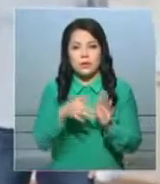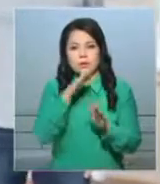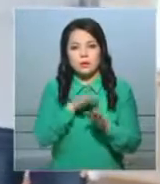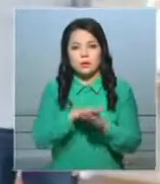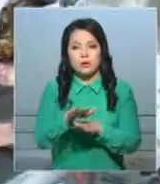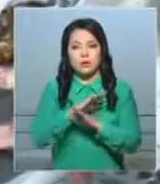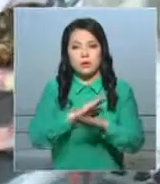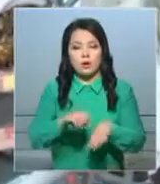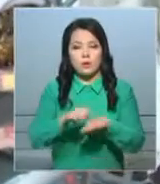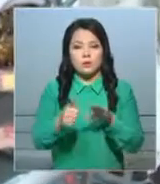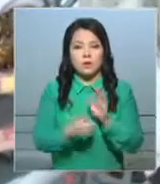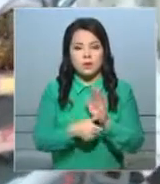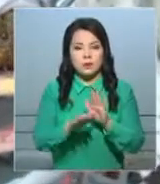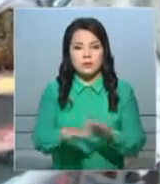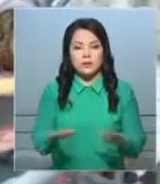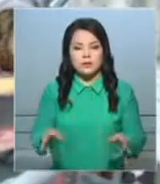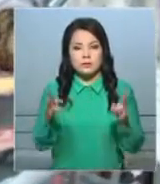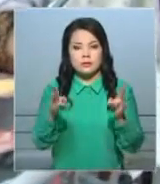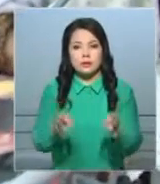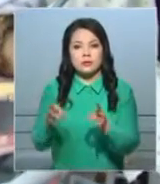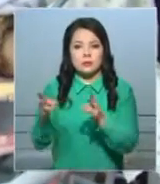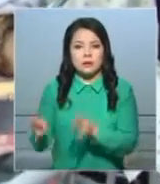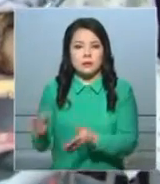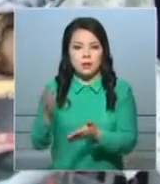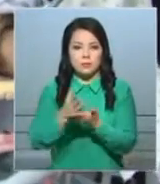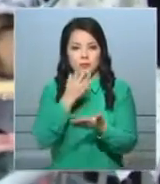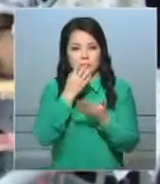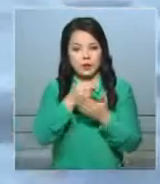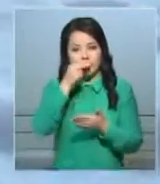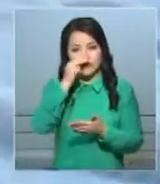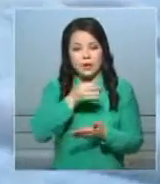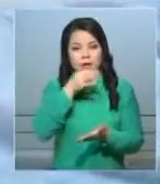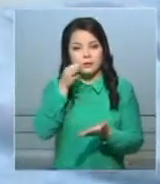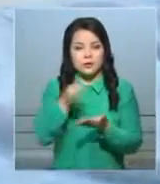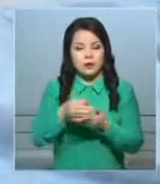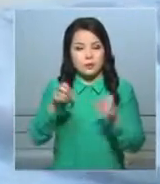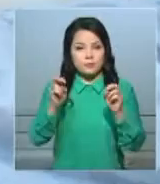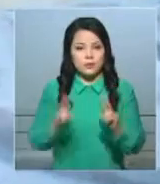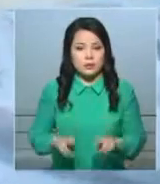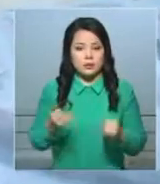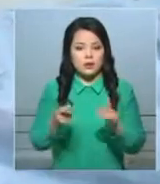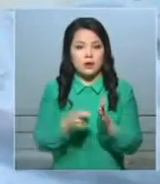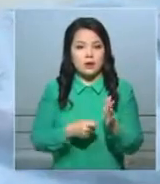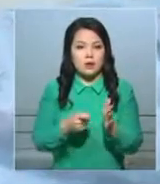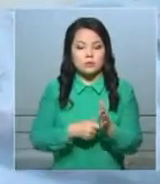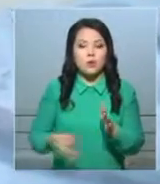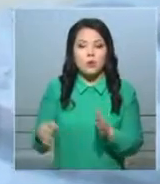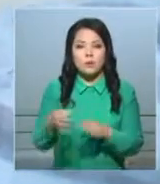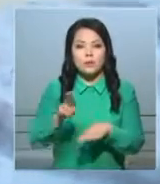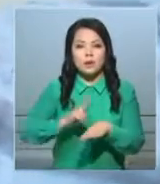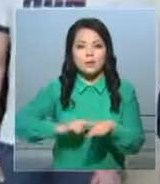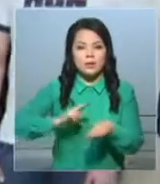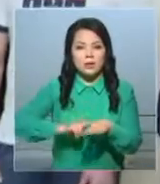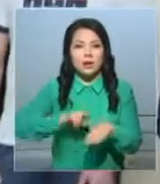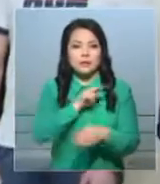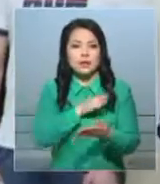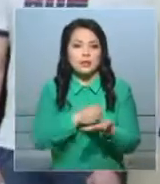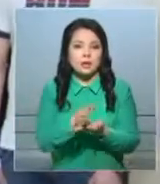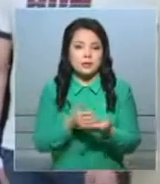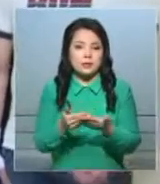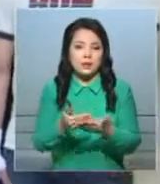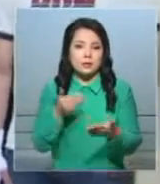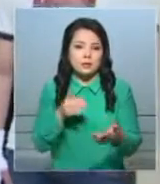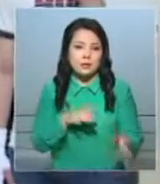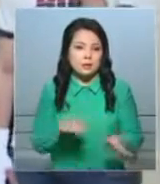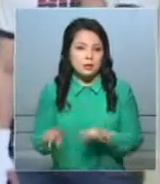зардап шегіпті. Кей жағдайларға балғындардың өздері кінәлі дейді мамандар. Осыған орай Қарағанды облыстық жергілікті полиция қызметкерлері ерекше алдын алу